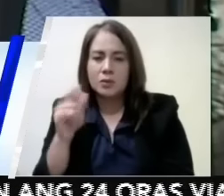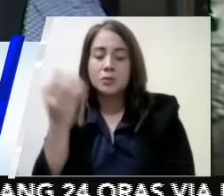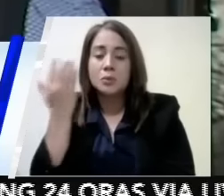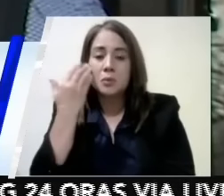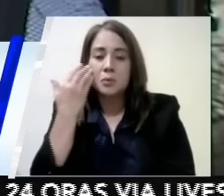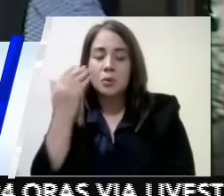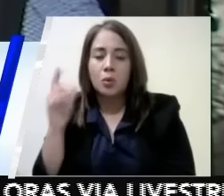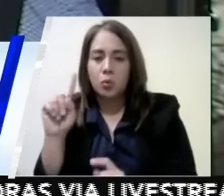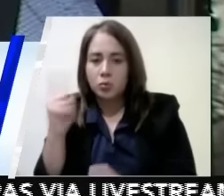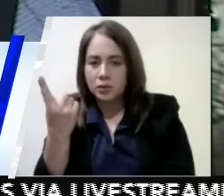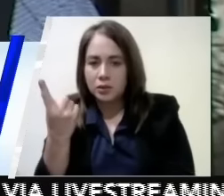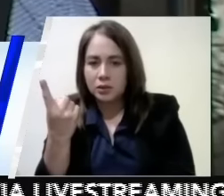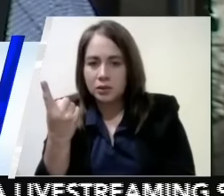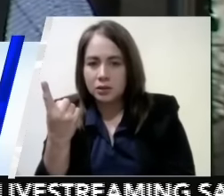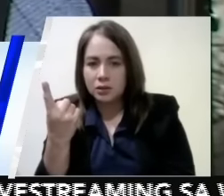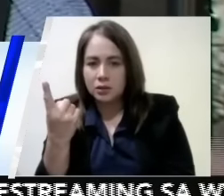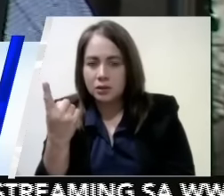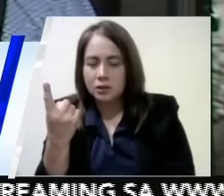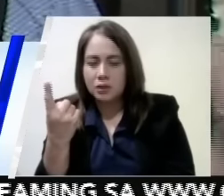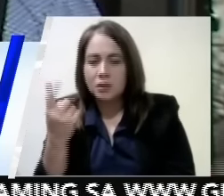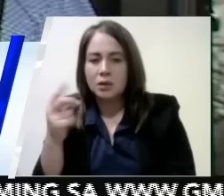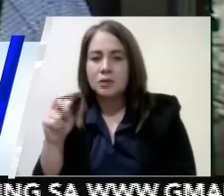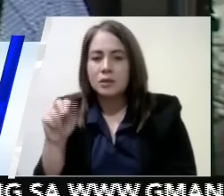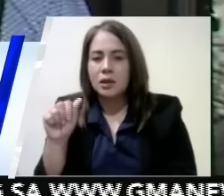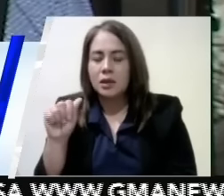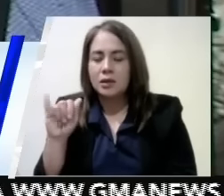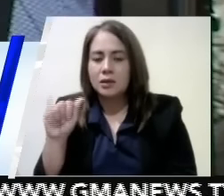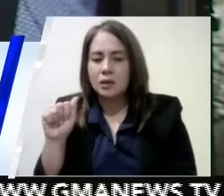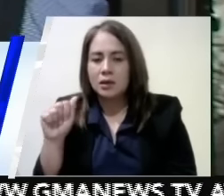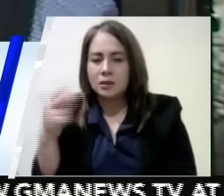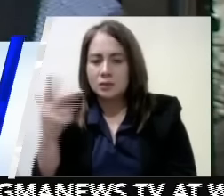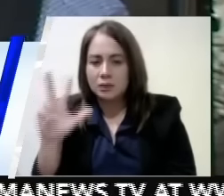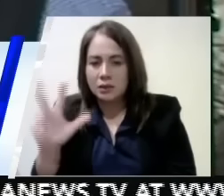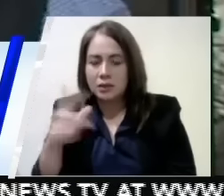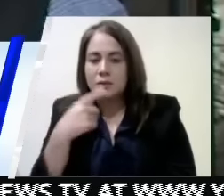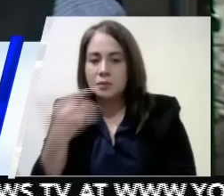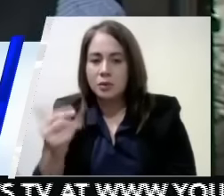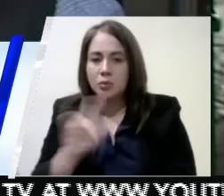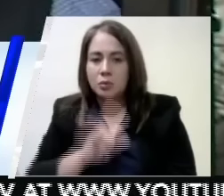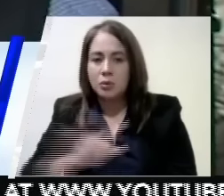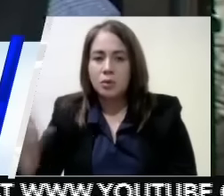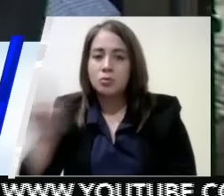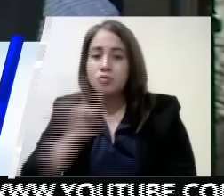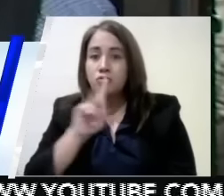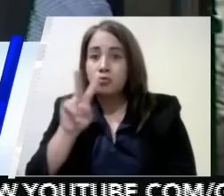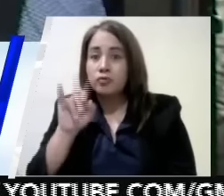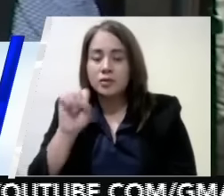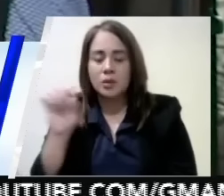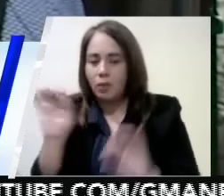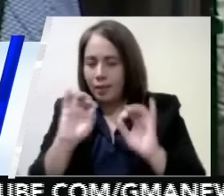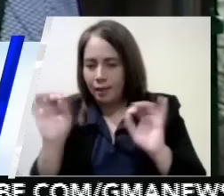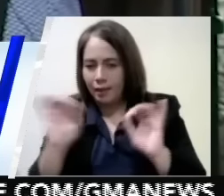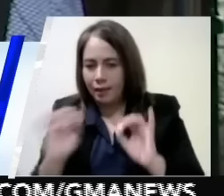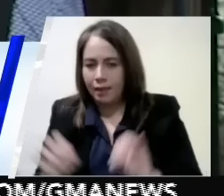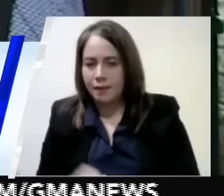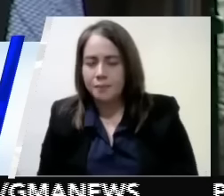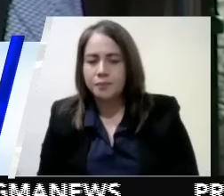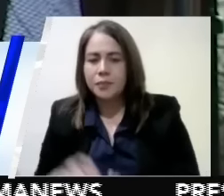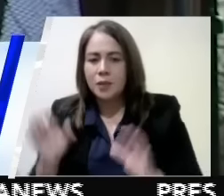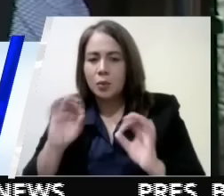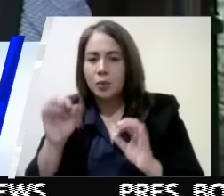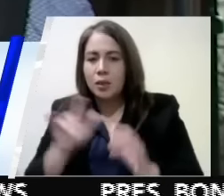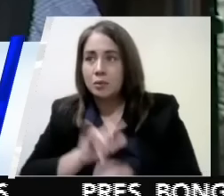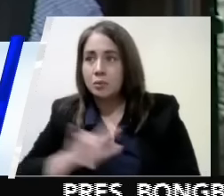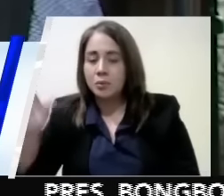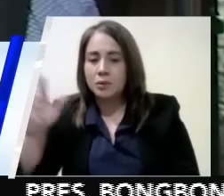sa Naiya 3. Para kunyari ngayon ang alis pero wala namang visa. Wala namang plane ticket,